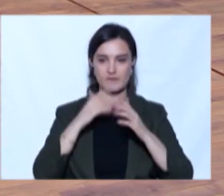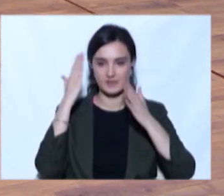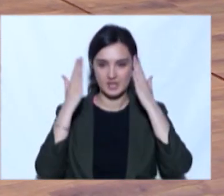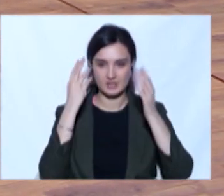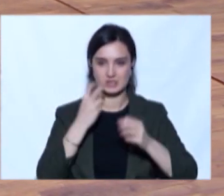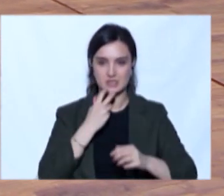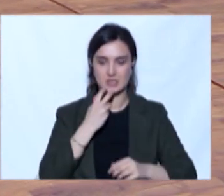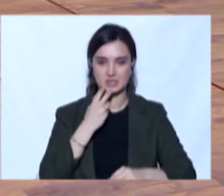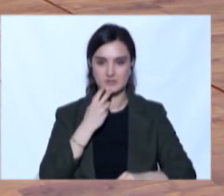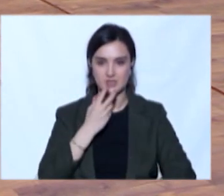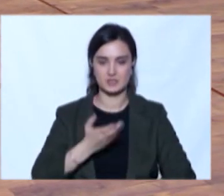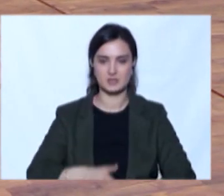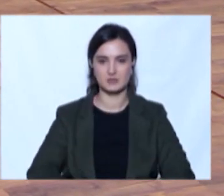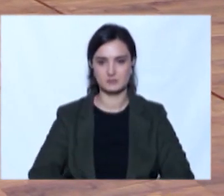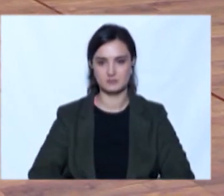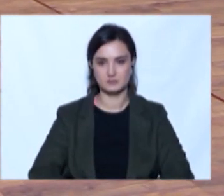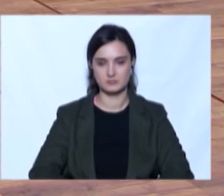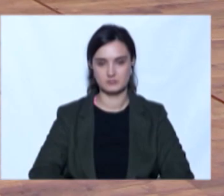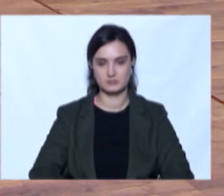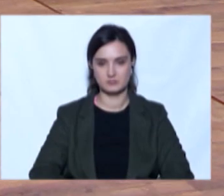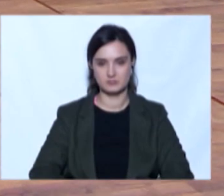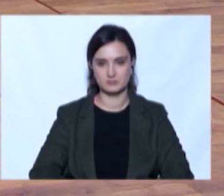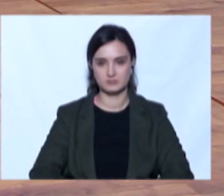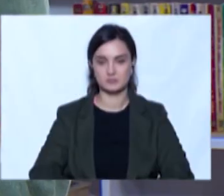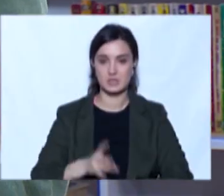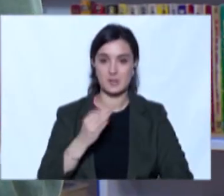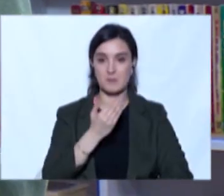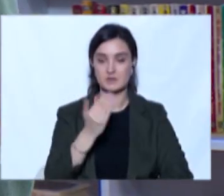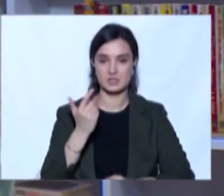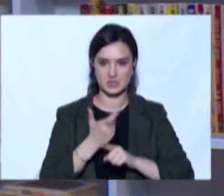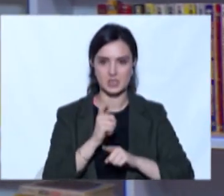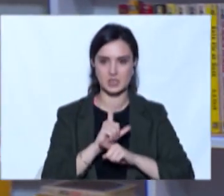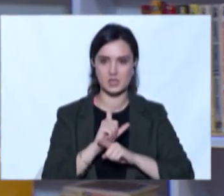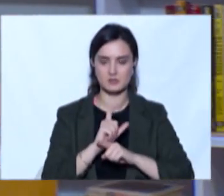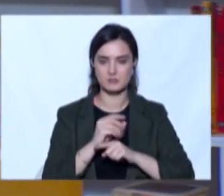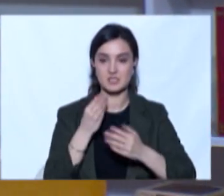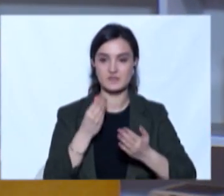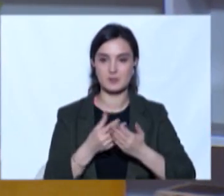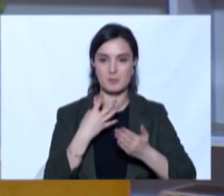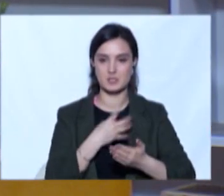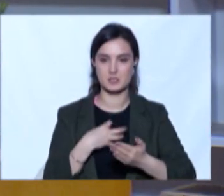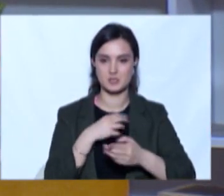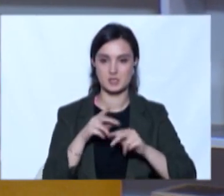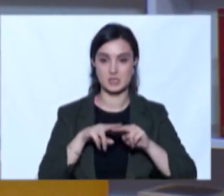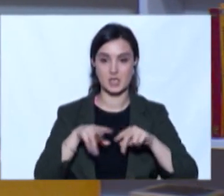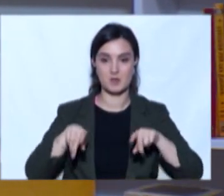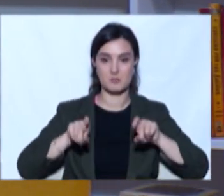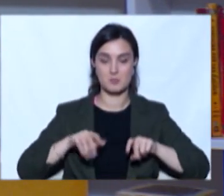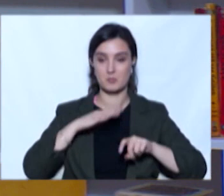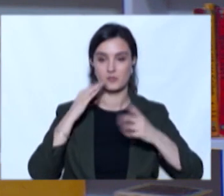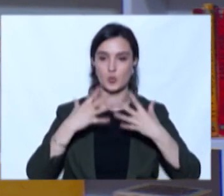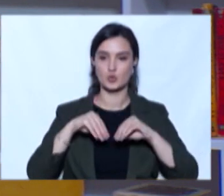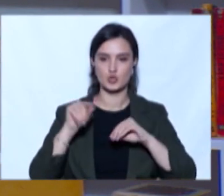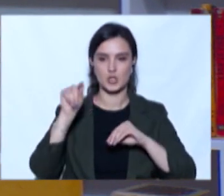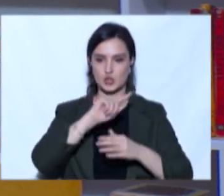ვიხალისეთ, ვიცინეთ, მაგრამ მათთვის ეს ძალიან ძვირფასი არის მახვის სკამი და ძალიან ბევრ ოჯახში თქვენ